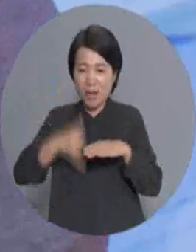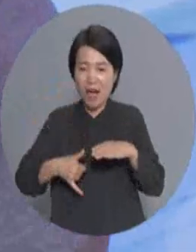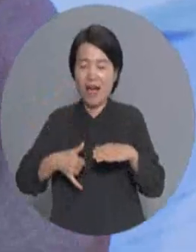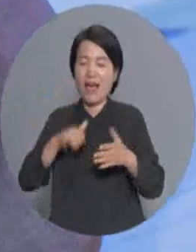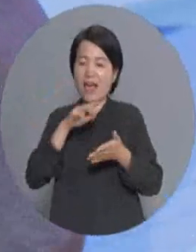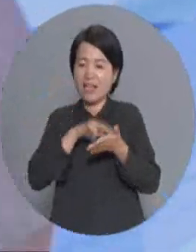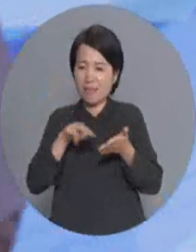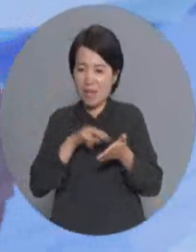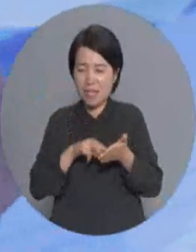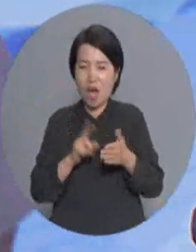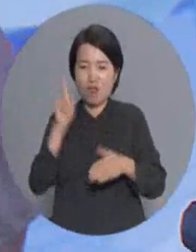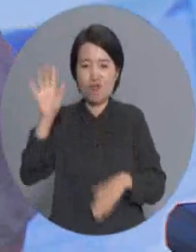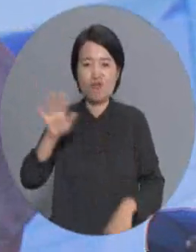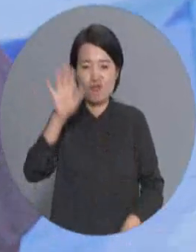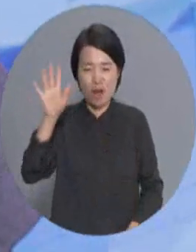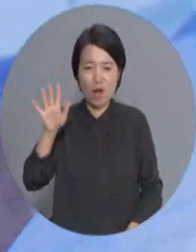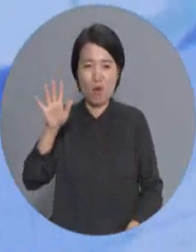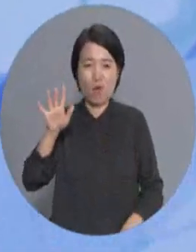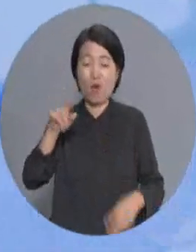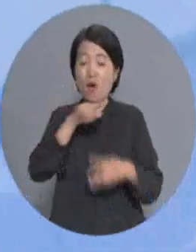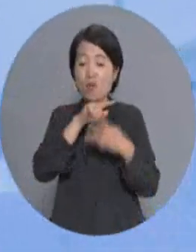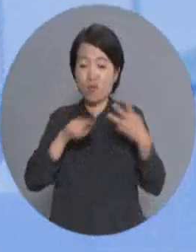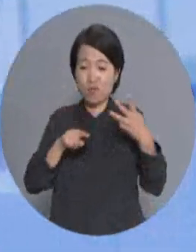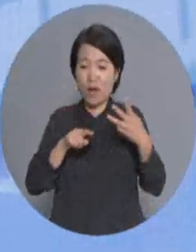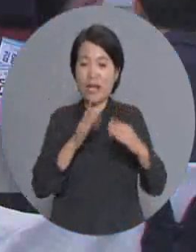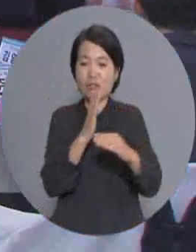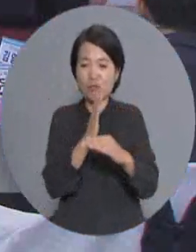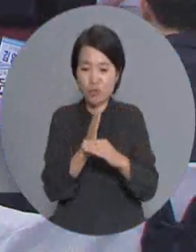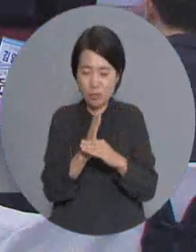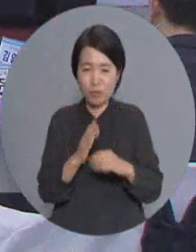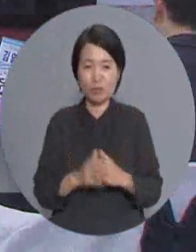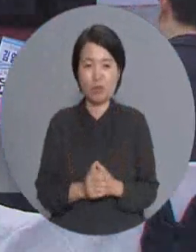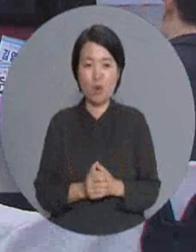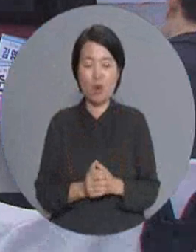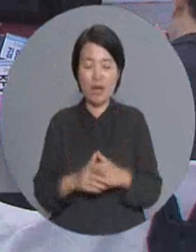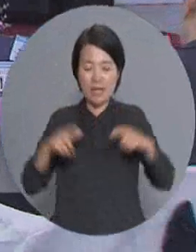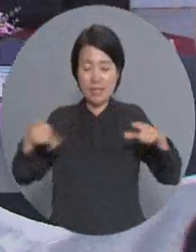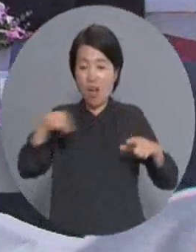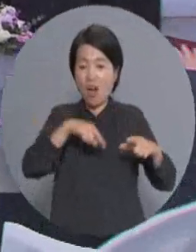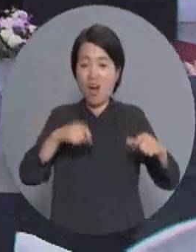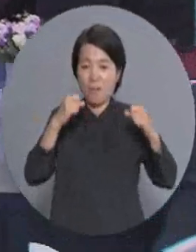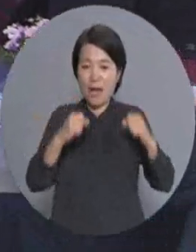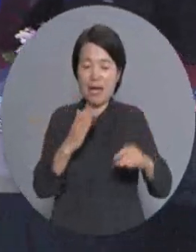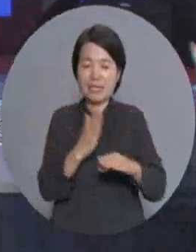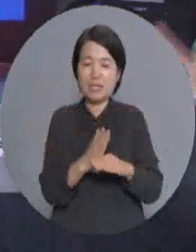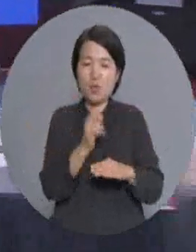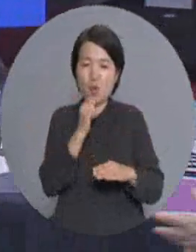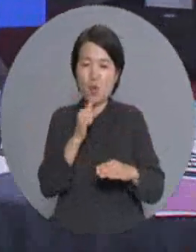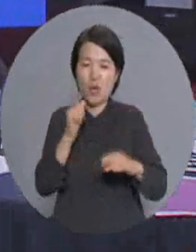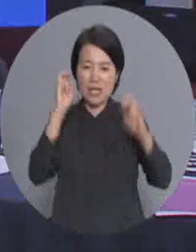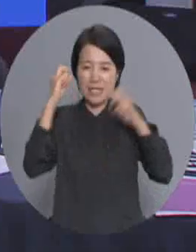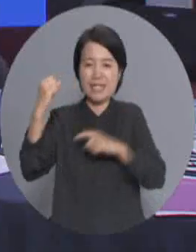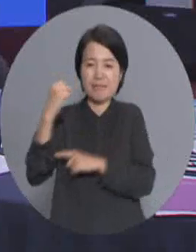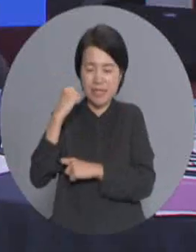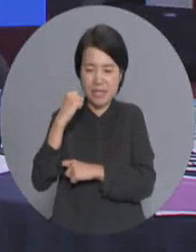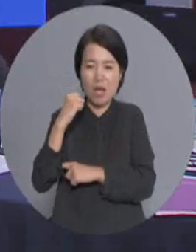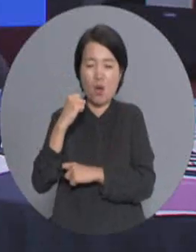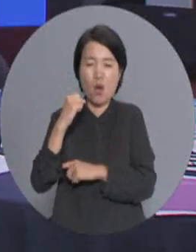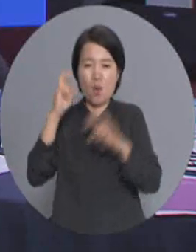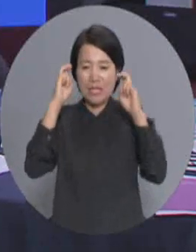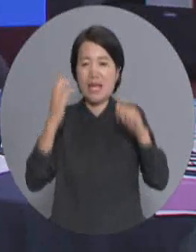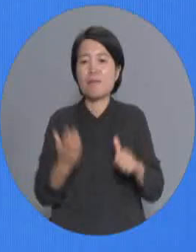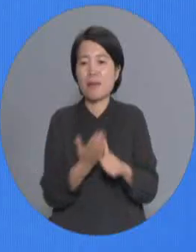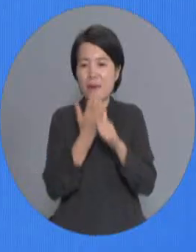애니메이션, 우주항공 세 가지 특화 분야를 중심으로 강소 지역 기업을 육성하겠다는 목표입니다.